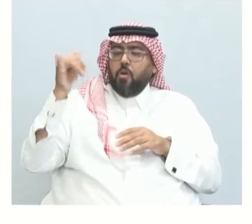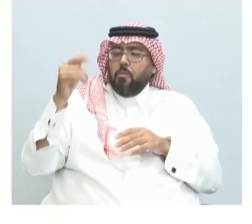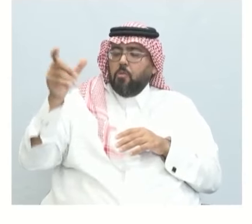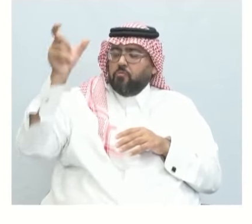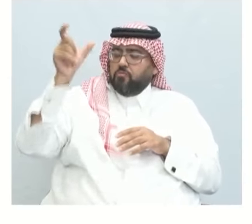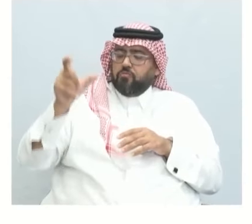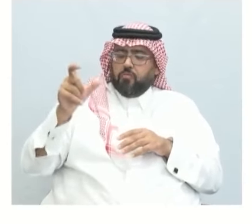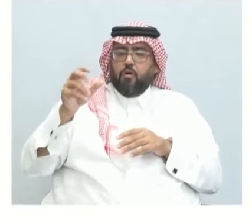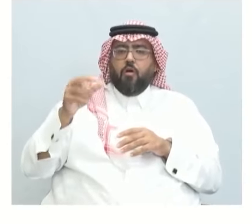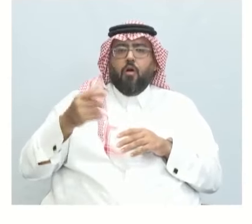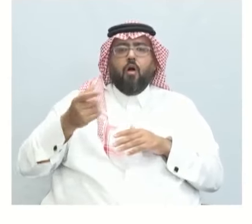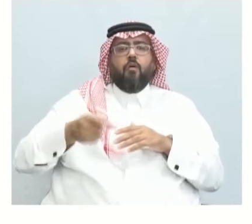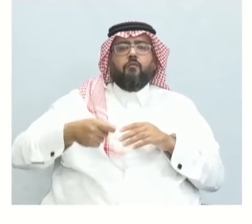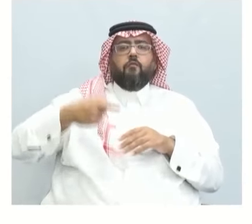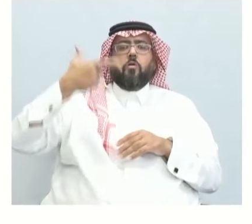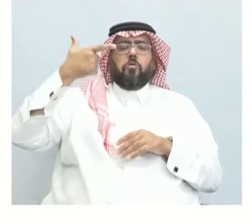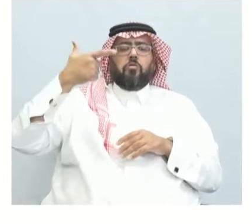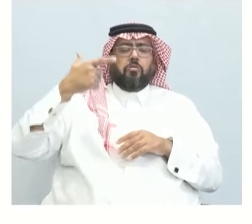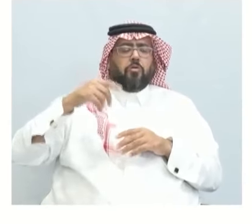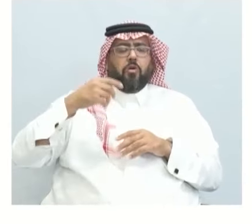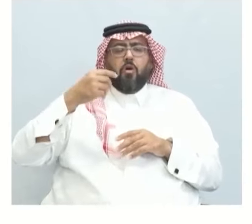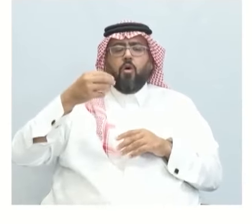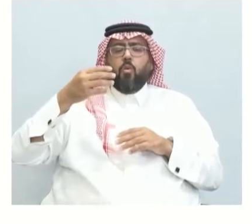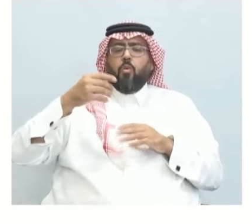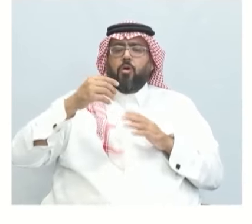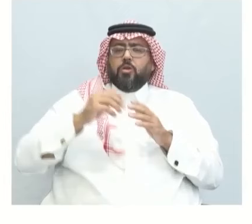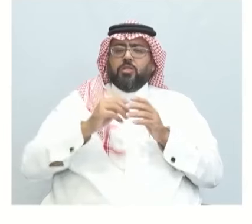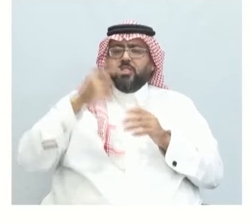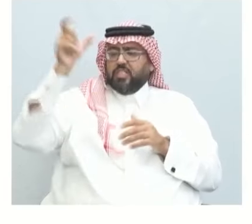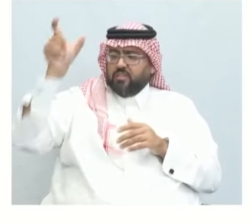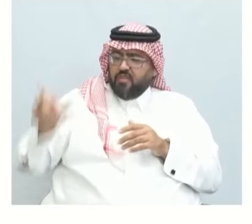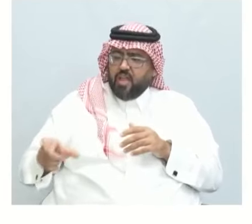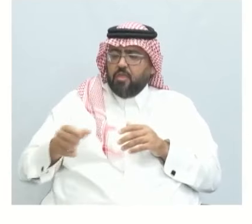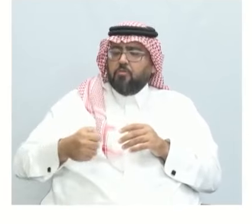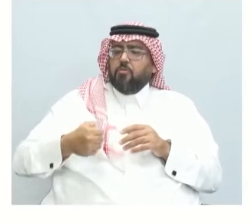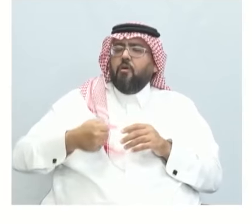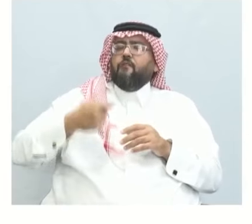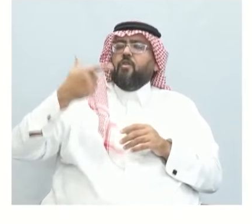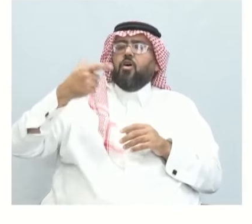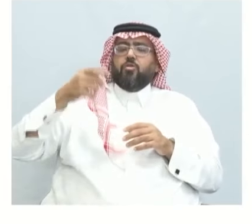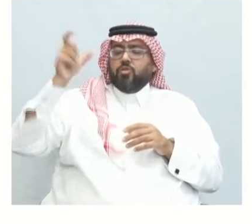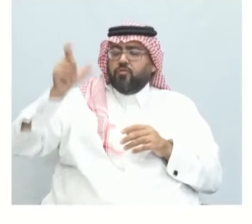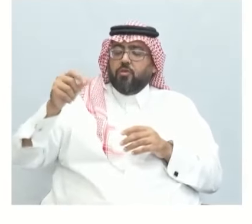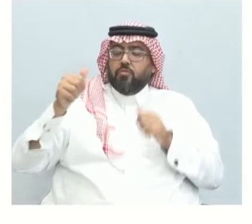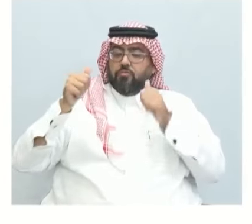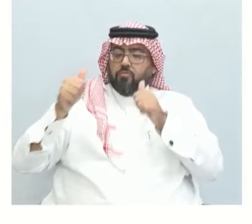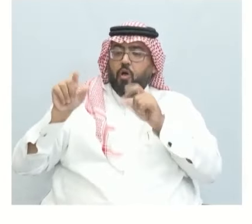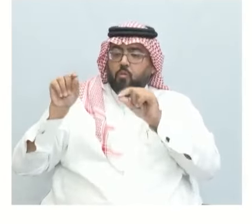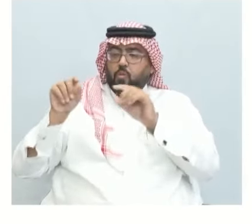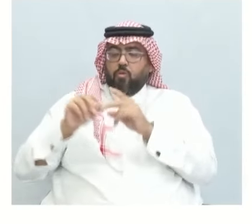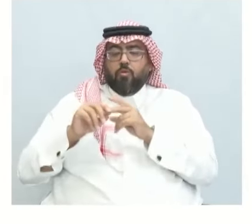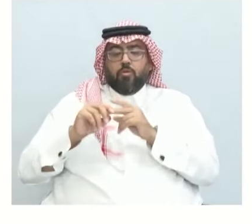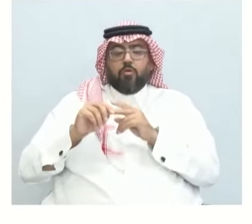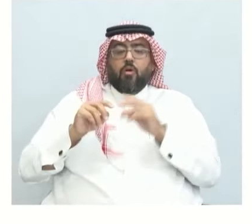ادبهم او ادبهم عن سجايا كريمه وصفات نبيله تنافسوا فيها وهذا كله لا يعني نفي ما عند بعضهم من